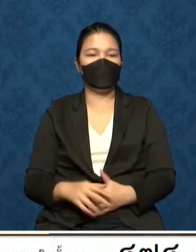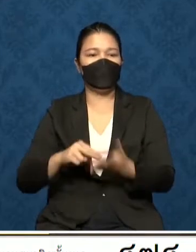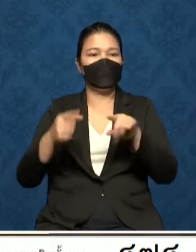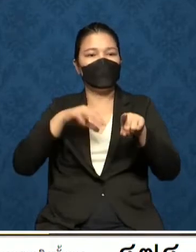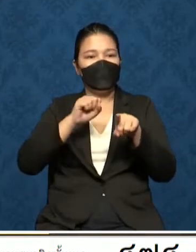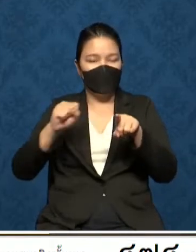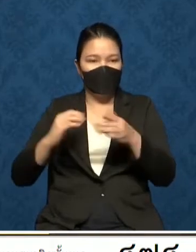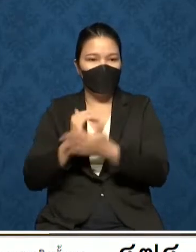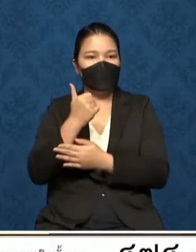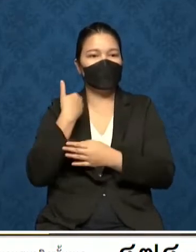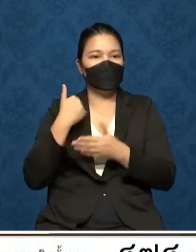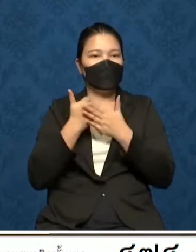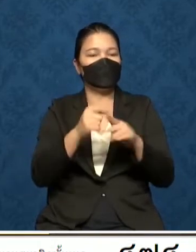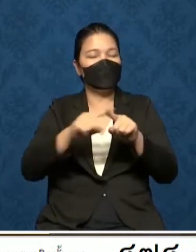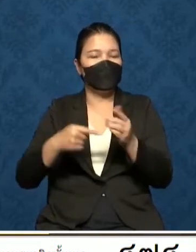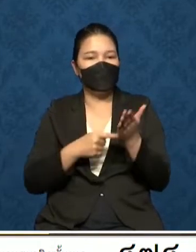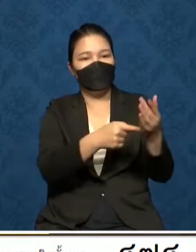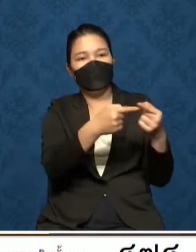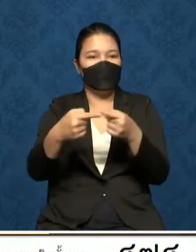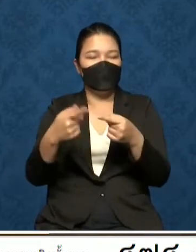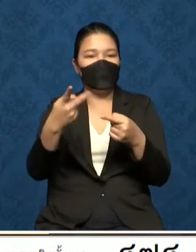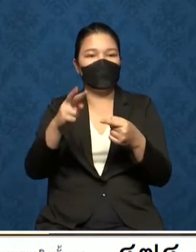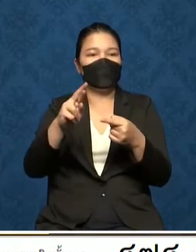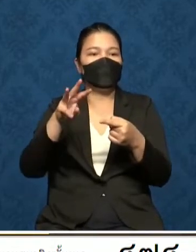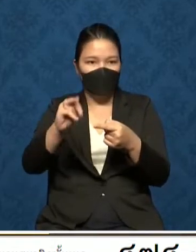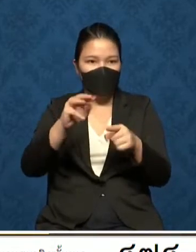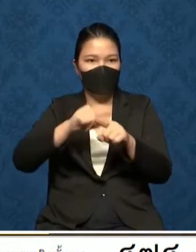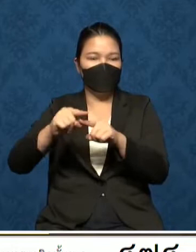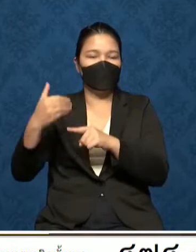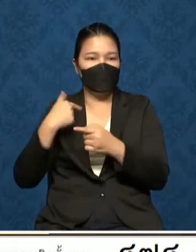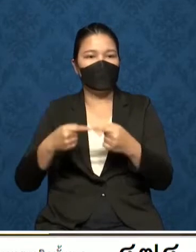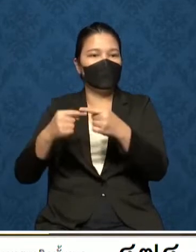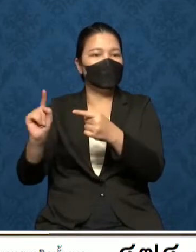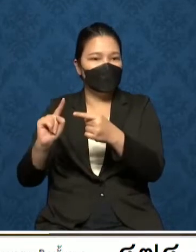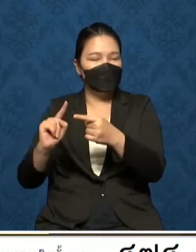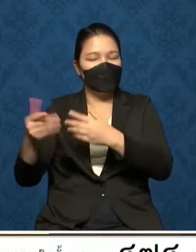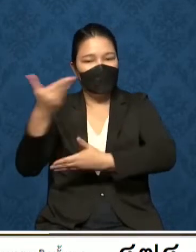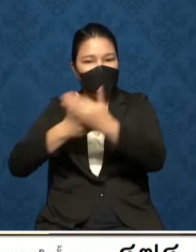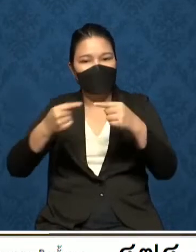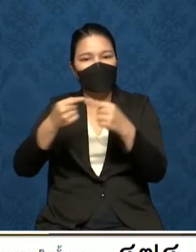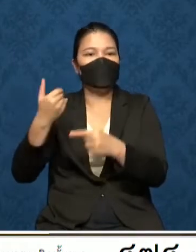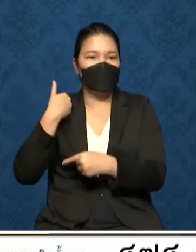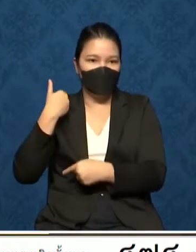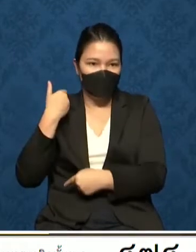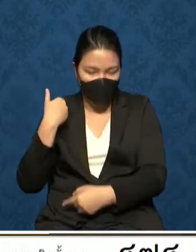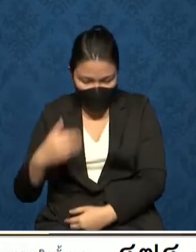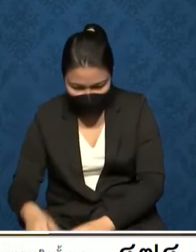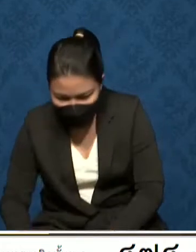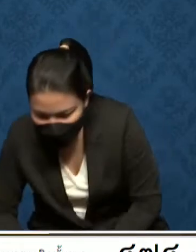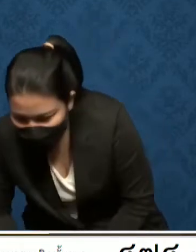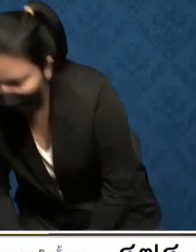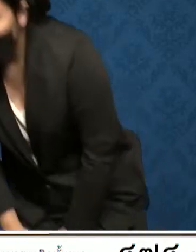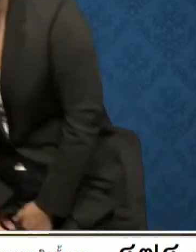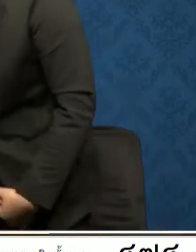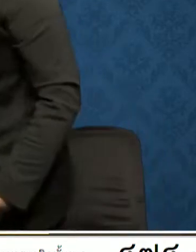ทนราษฎรเห็นชอบส่งเรื่องให้ครม.นะครับนำไปพิจารณาเสนอแก้ไขกฎห